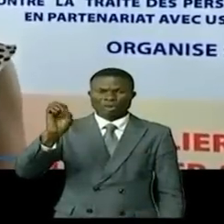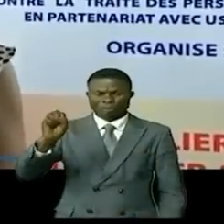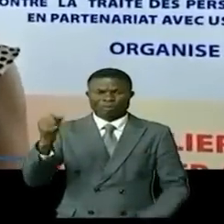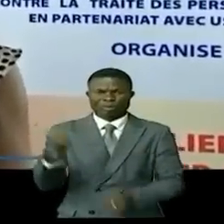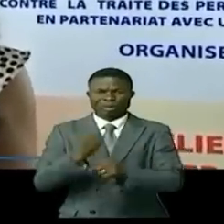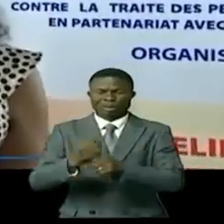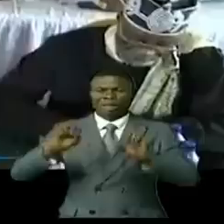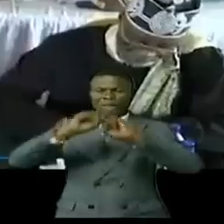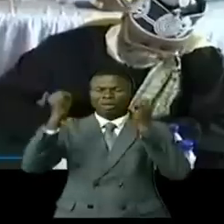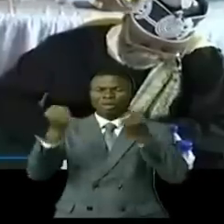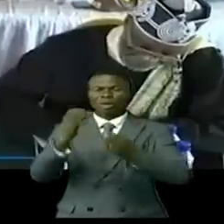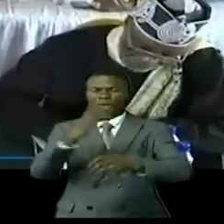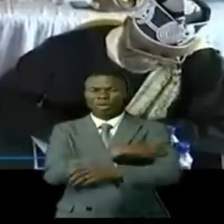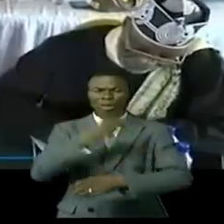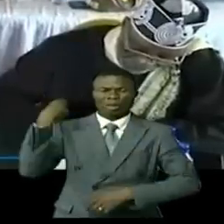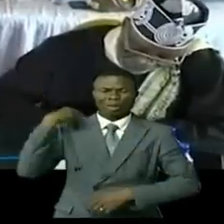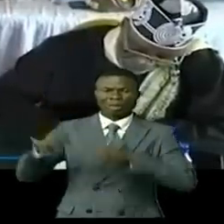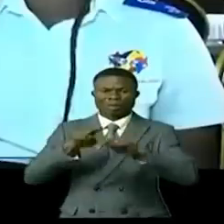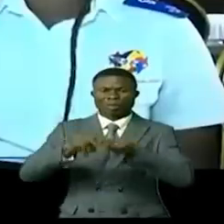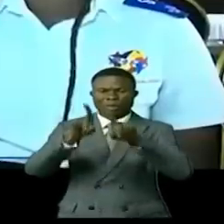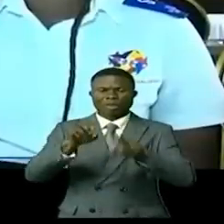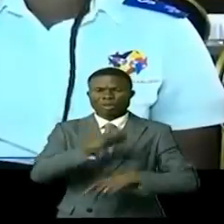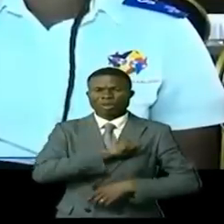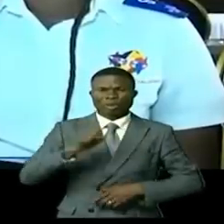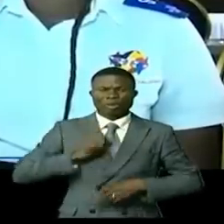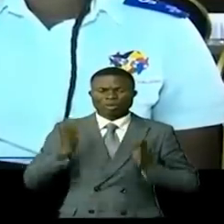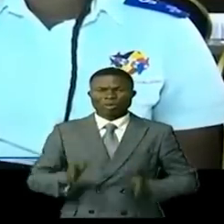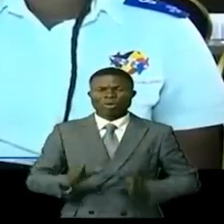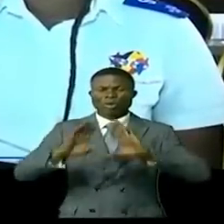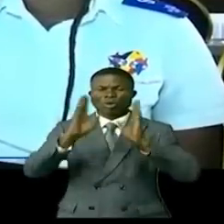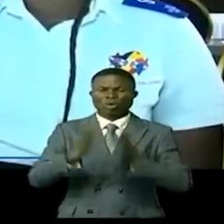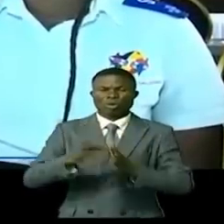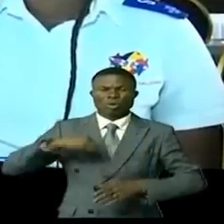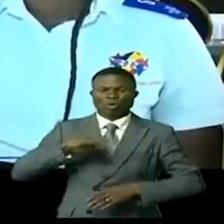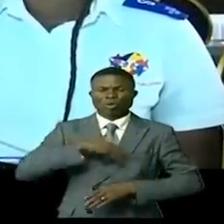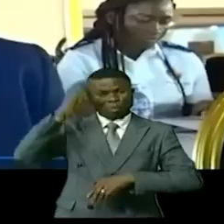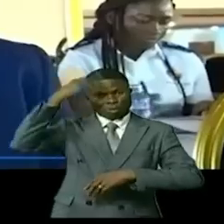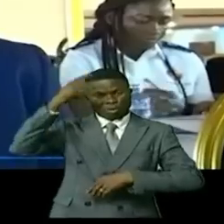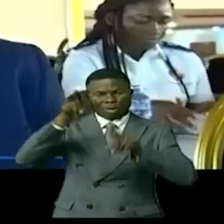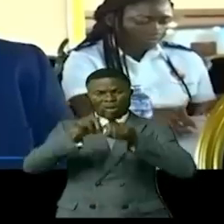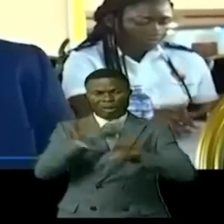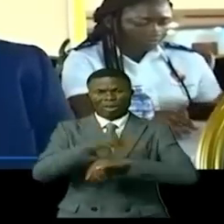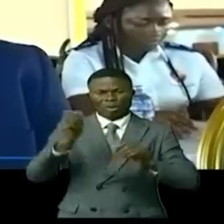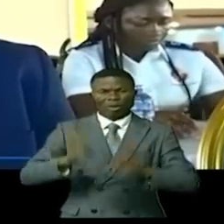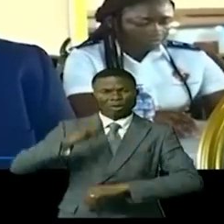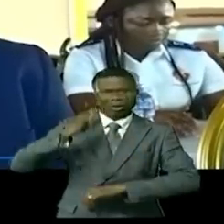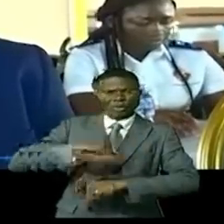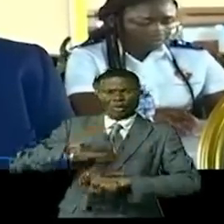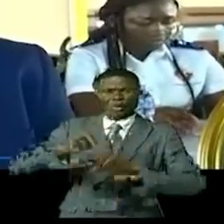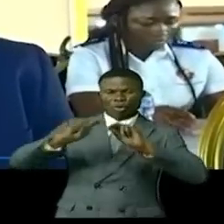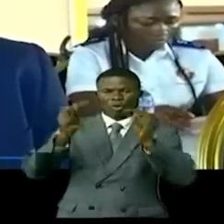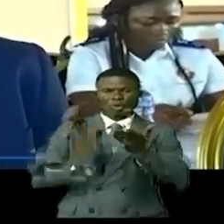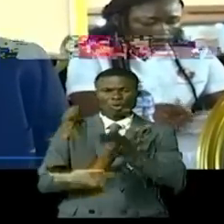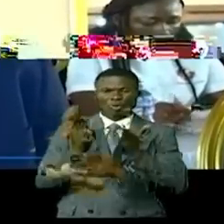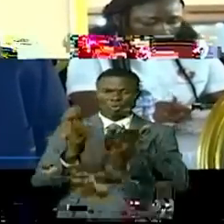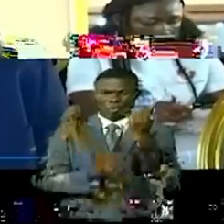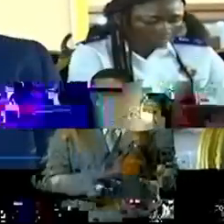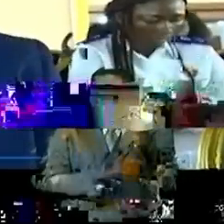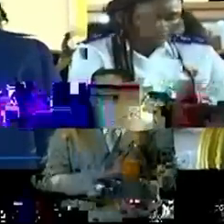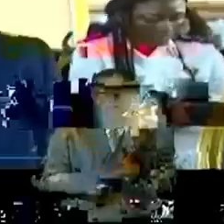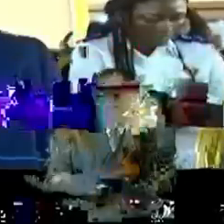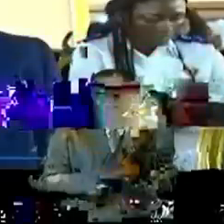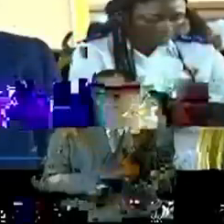société civile, des députés nationaux et sénateurs, membres des commissions politiques, administratives et juridiques et ceux de la commission droits humains pour les